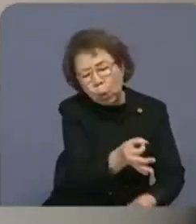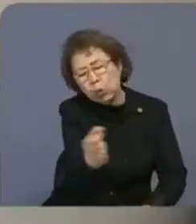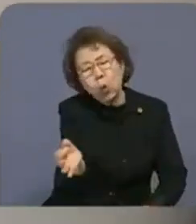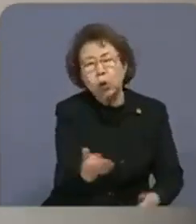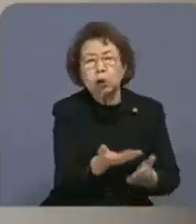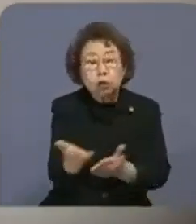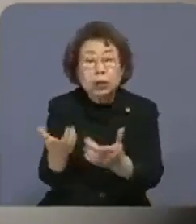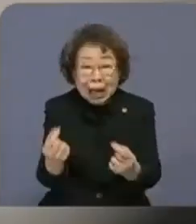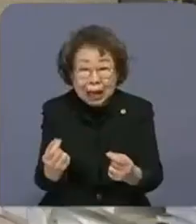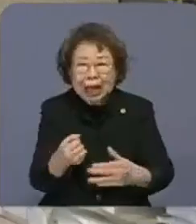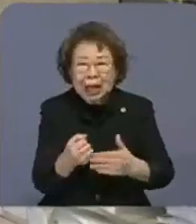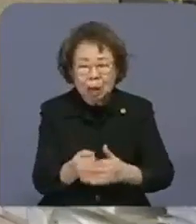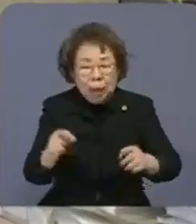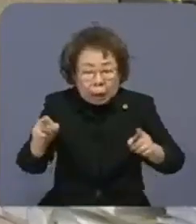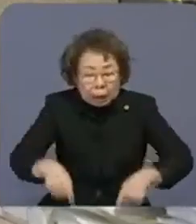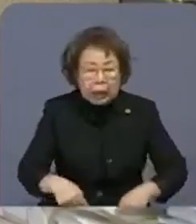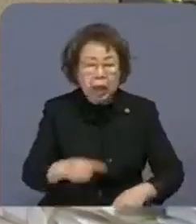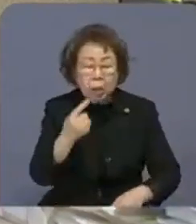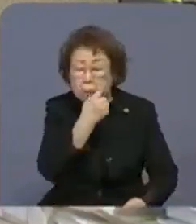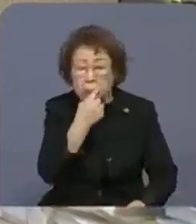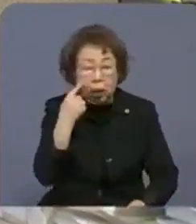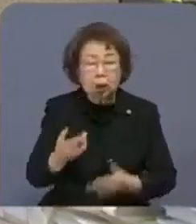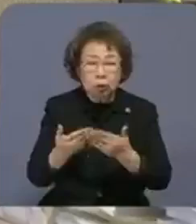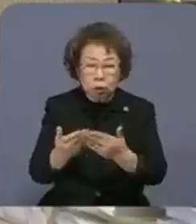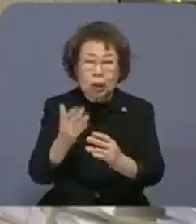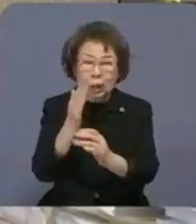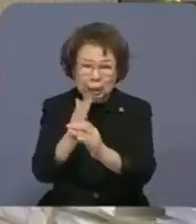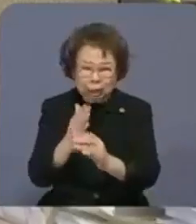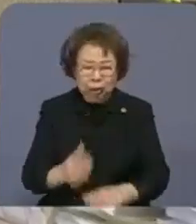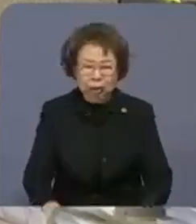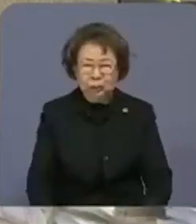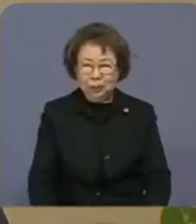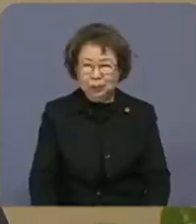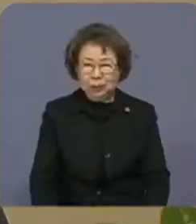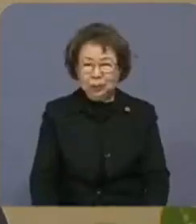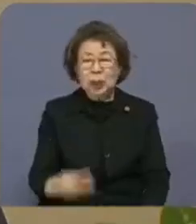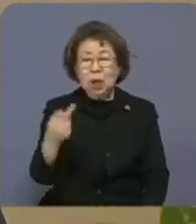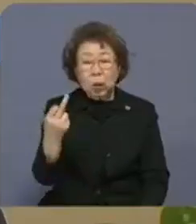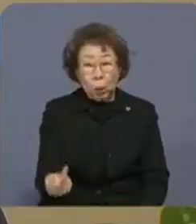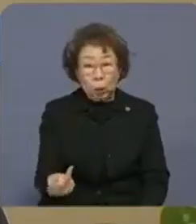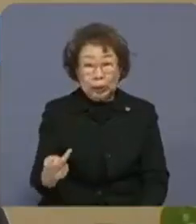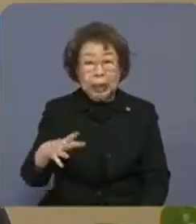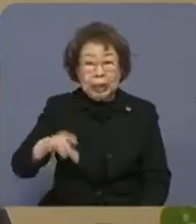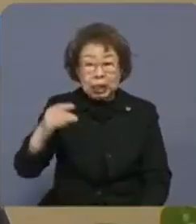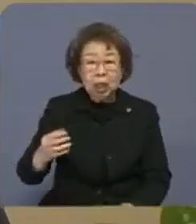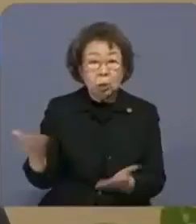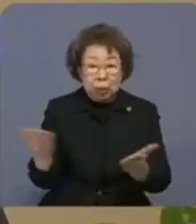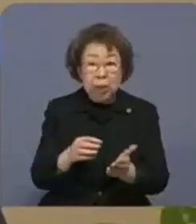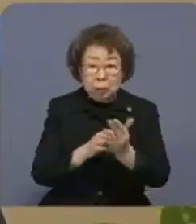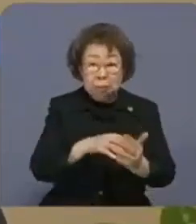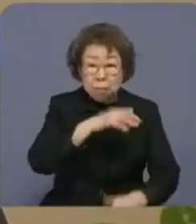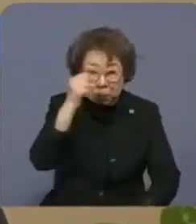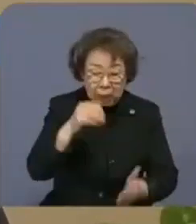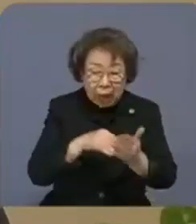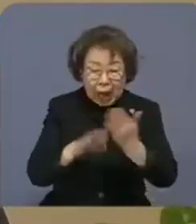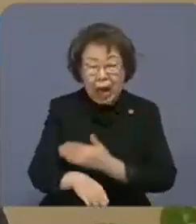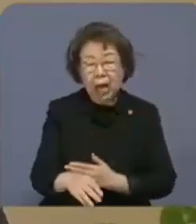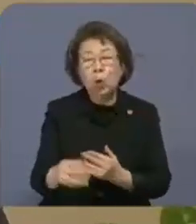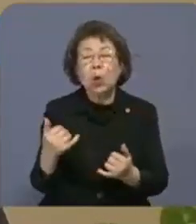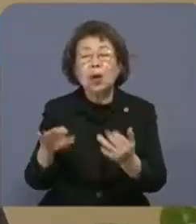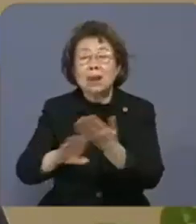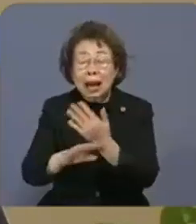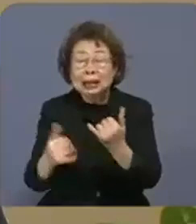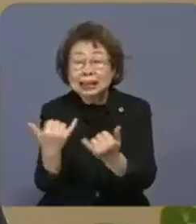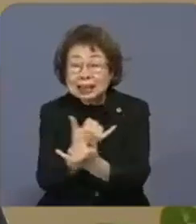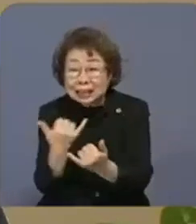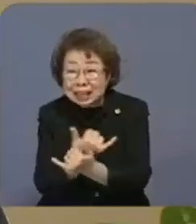돌려줬다 며 직접 증언에 나섰습니다 동생이 저희 채널 문제 했고 그 다음에 처럼 그 다음에 또